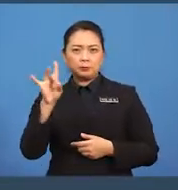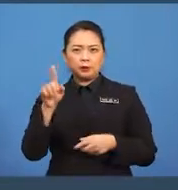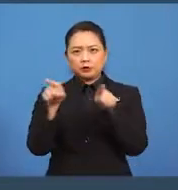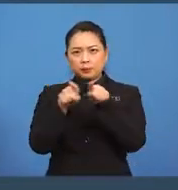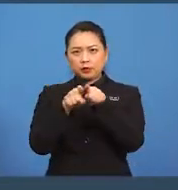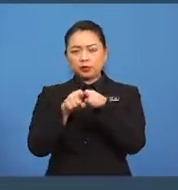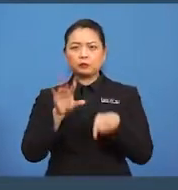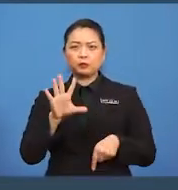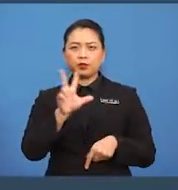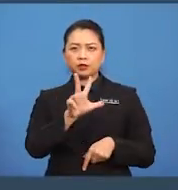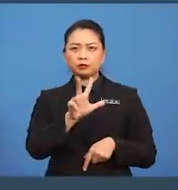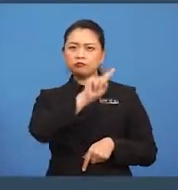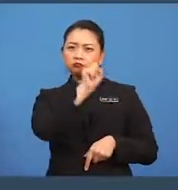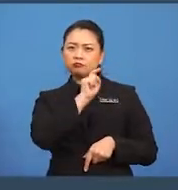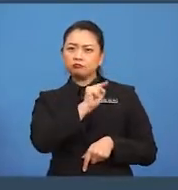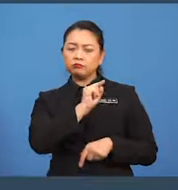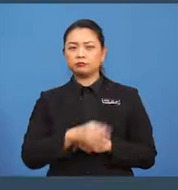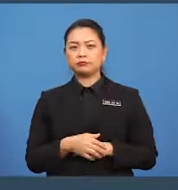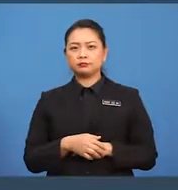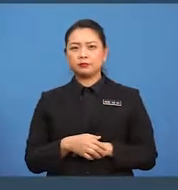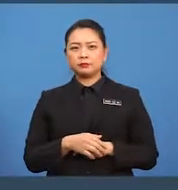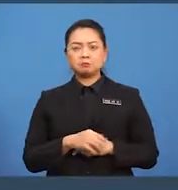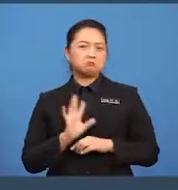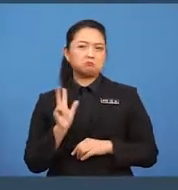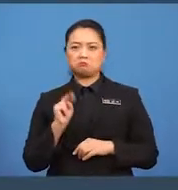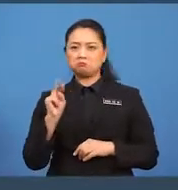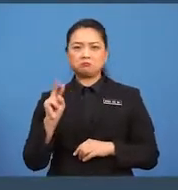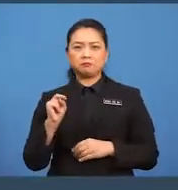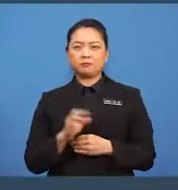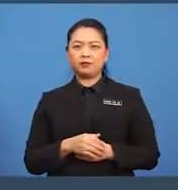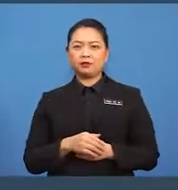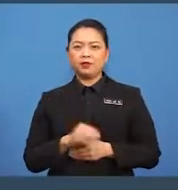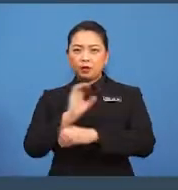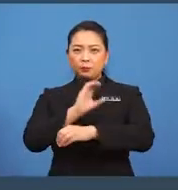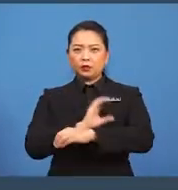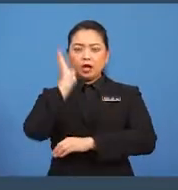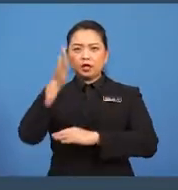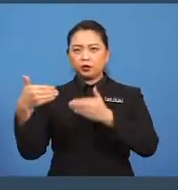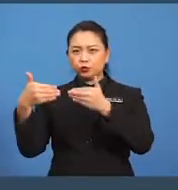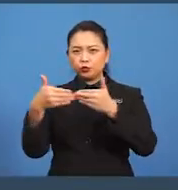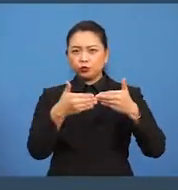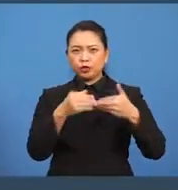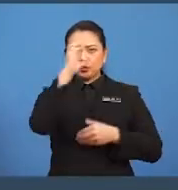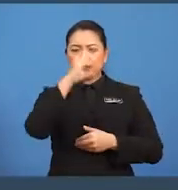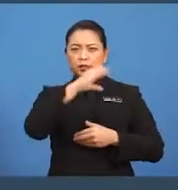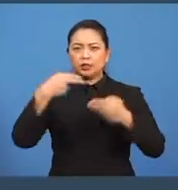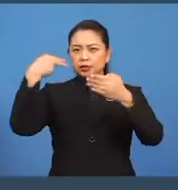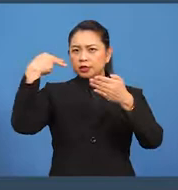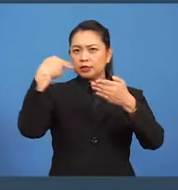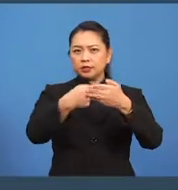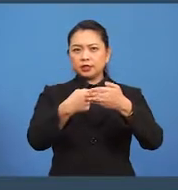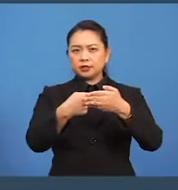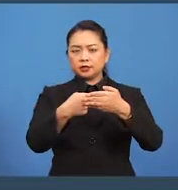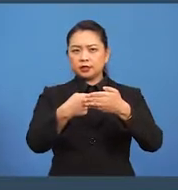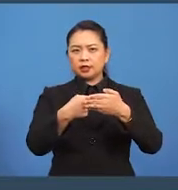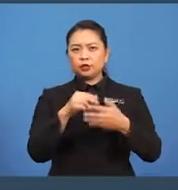88 sama dengan nombor 53? Tidak. Komputer akan meneruskan lagi carian sehingga